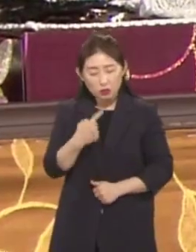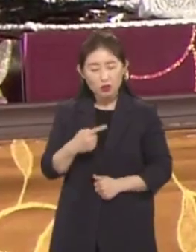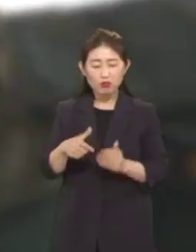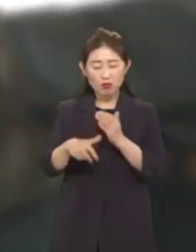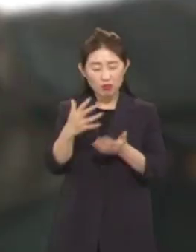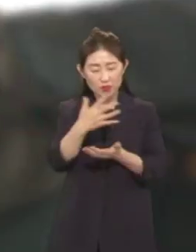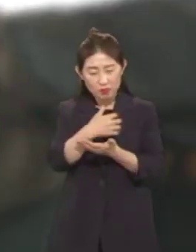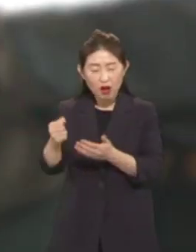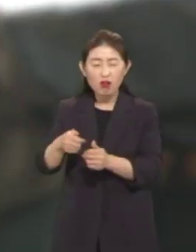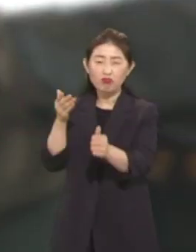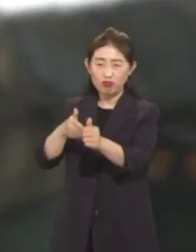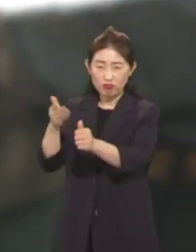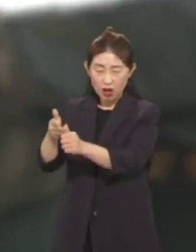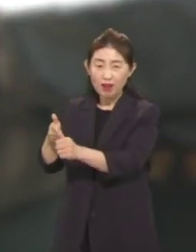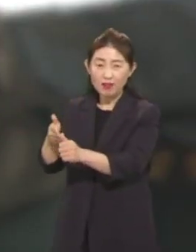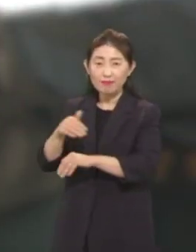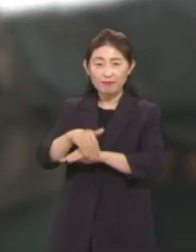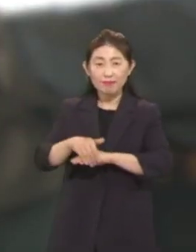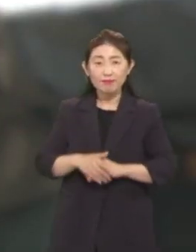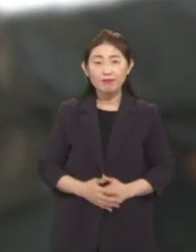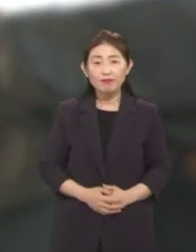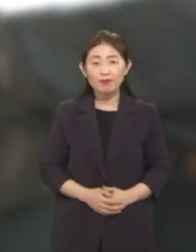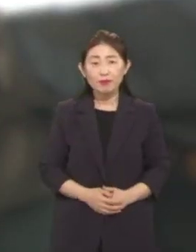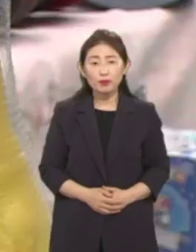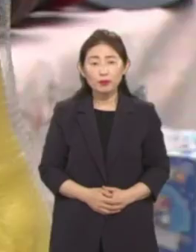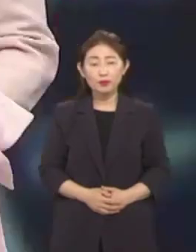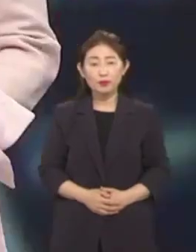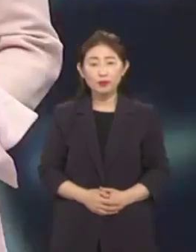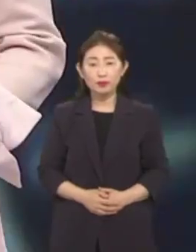철거부터 우선 유도하기로 했습니다.